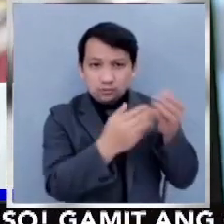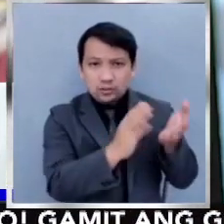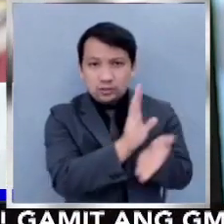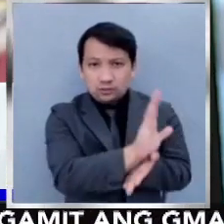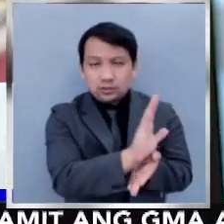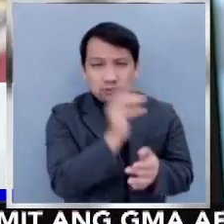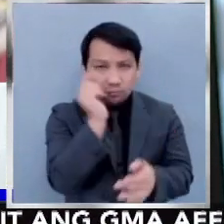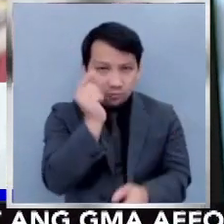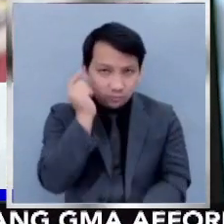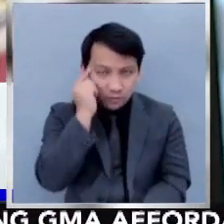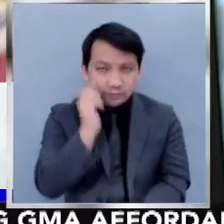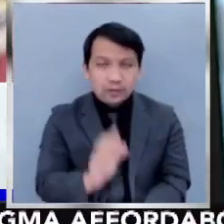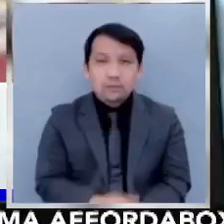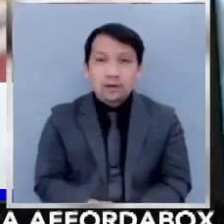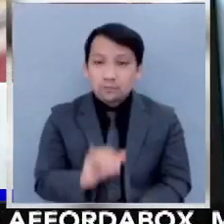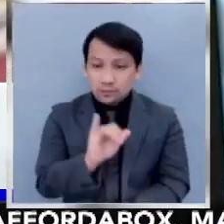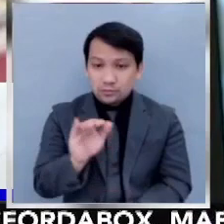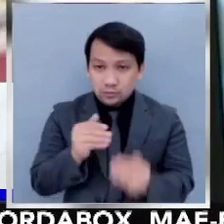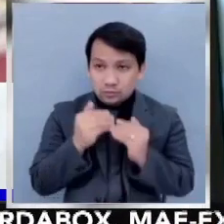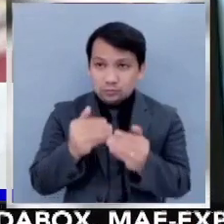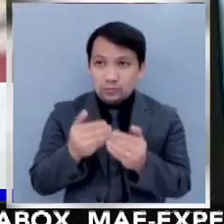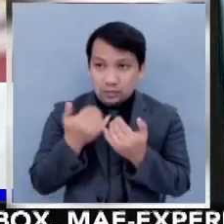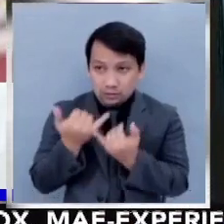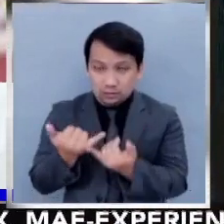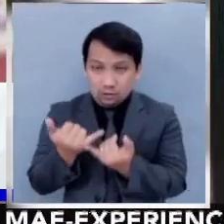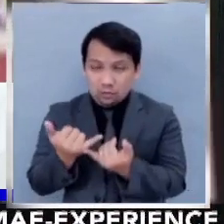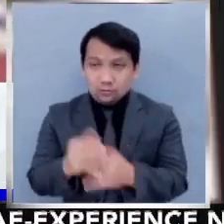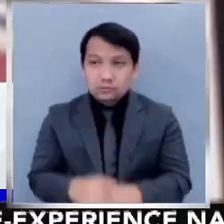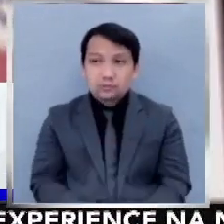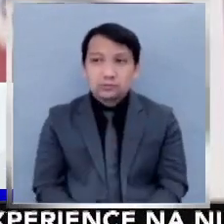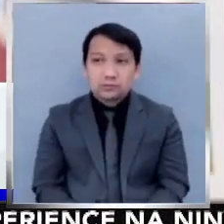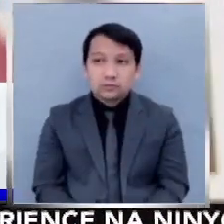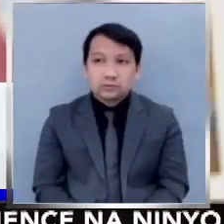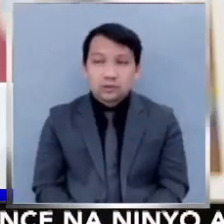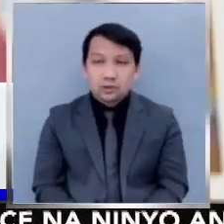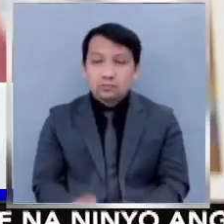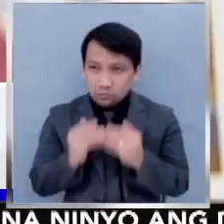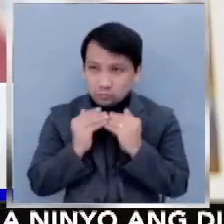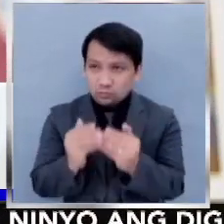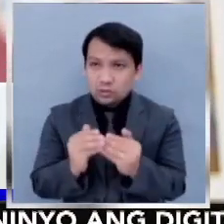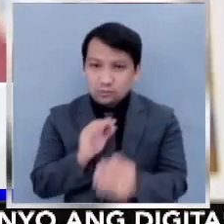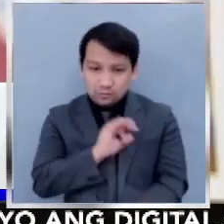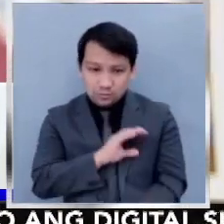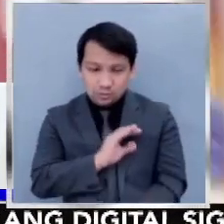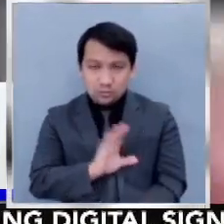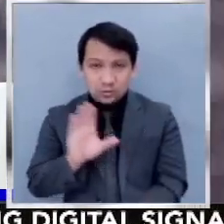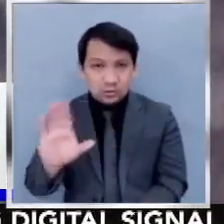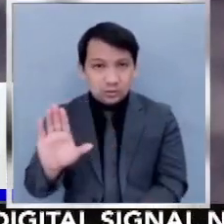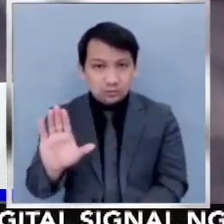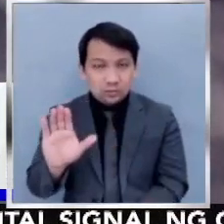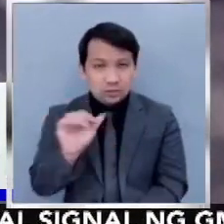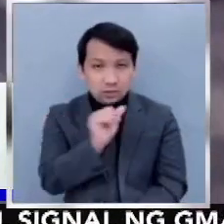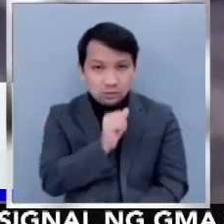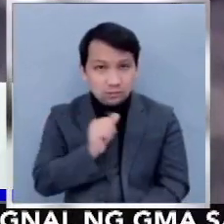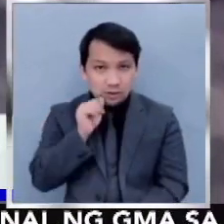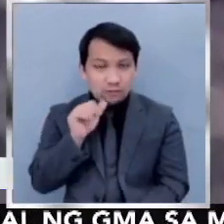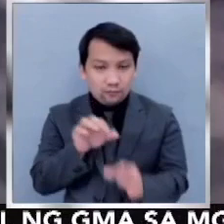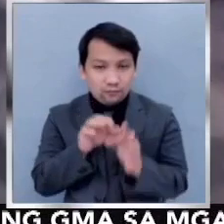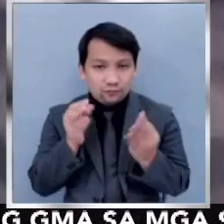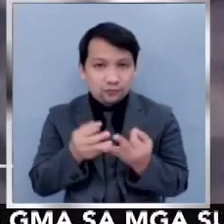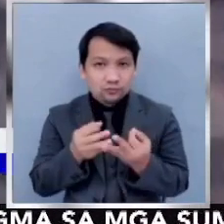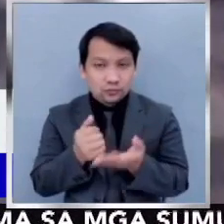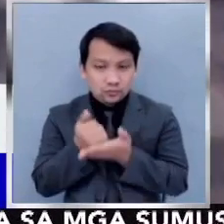it continually up to the present and it continually benefits our agrarian reform program? Hindi ito ang